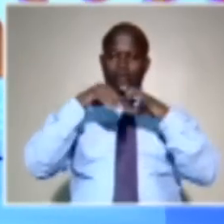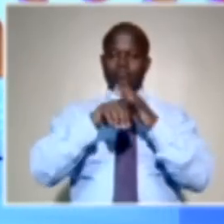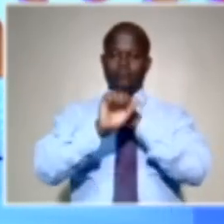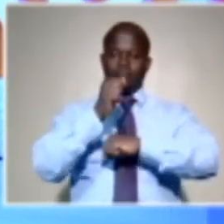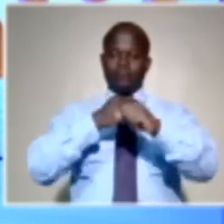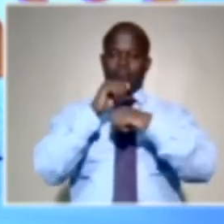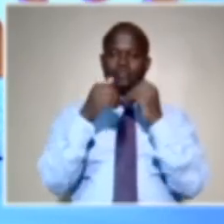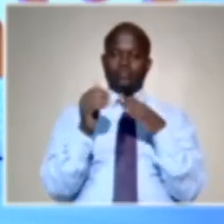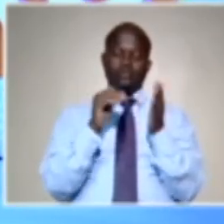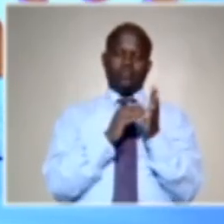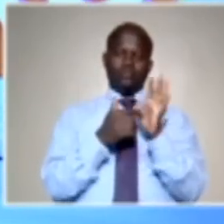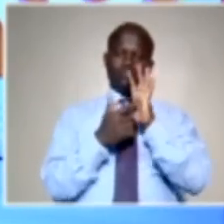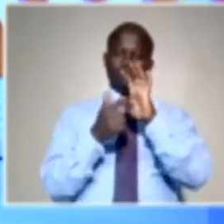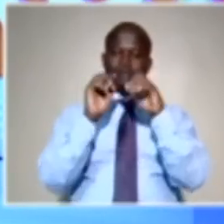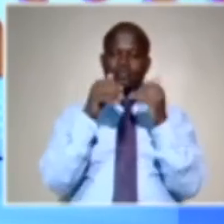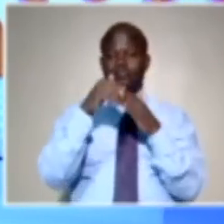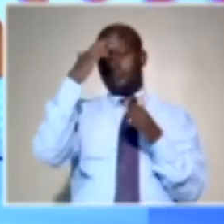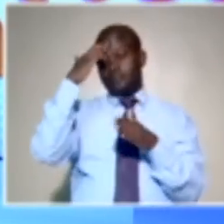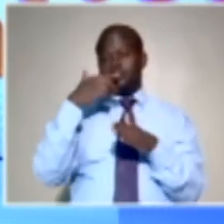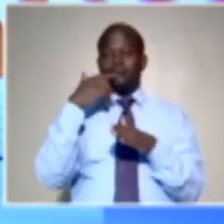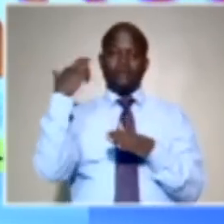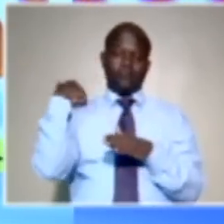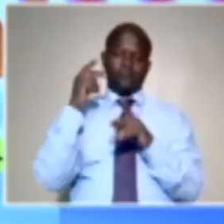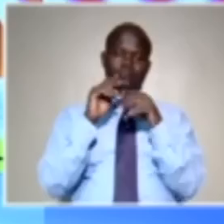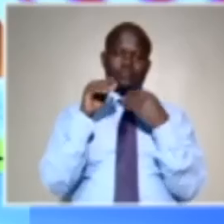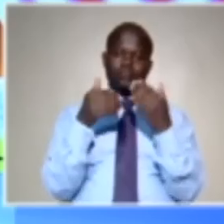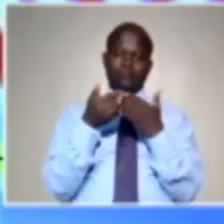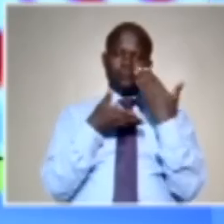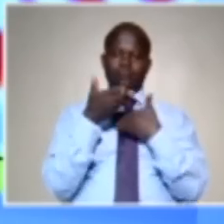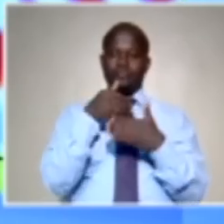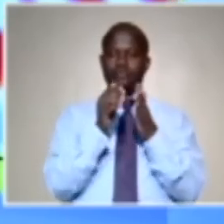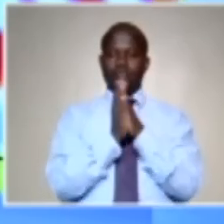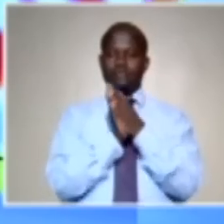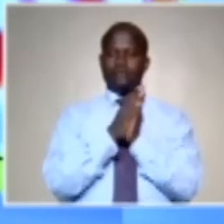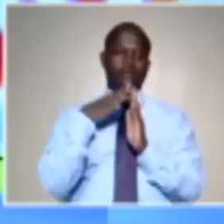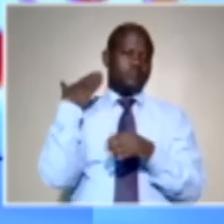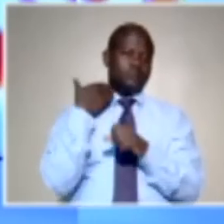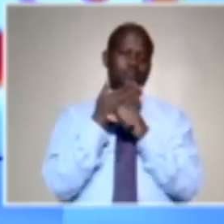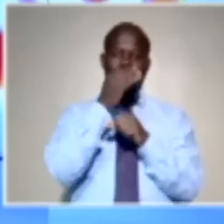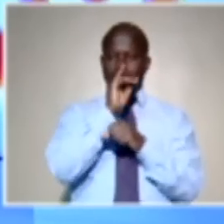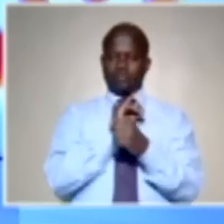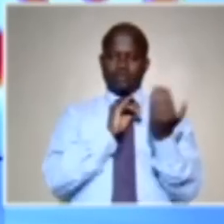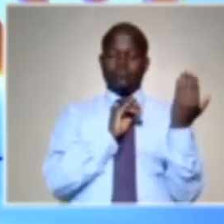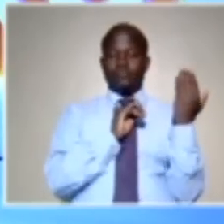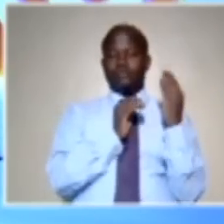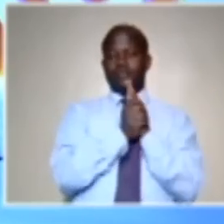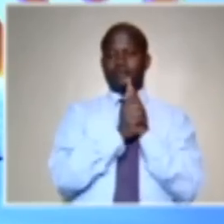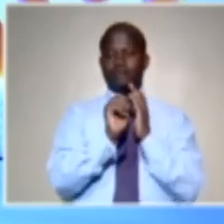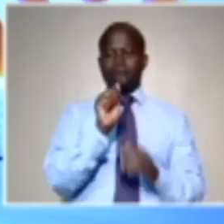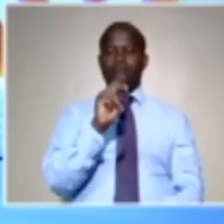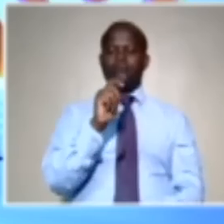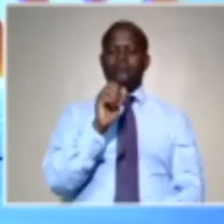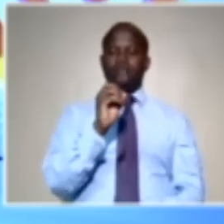muhango bongeye gushimangira ko kwibuka ari inshingano ya buri wese. Mu kiganiro ku mateka ya Jenoside yakorewe Abatutsi, inararibonye